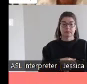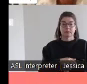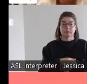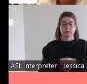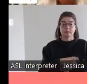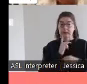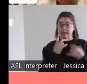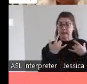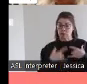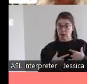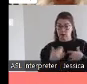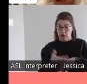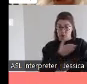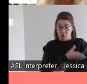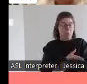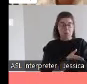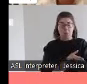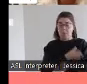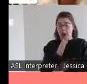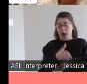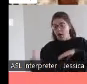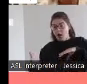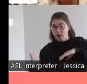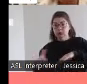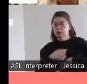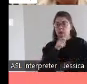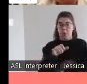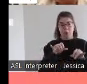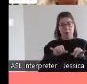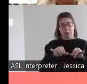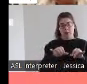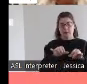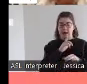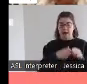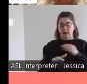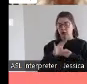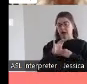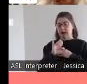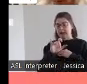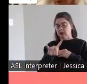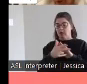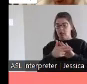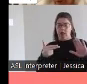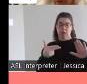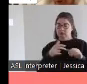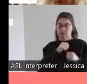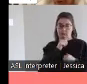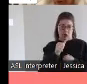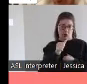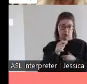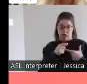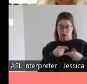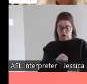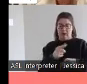La dépression était constante, donc c'était stable, mais ça ne s'est pas